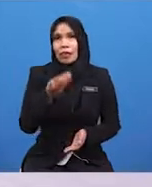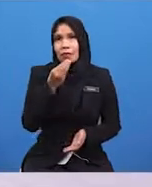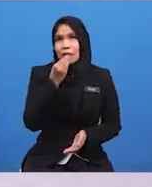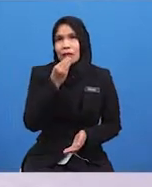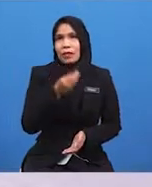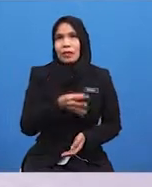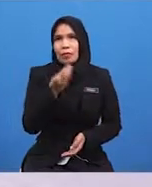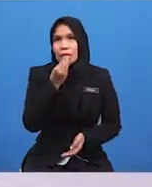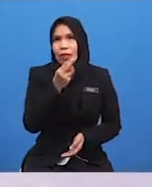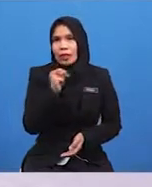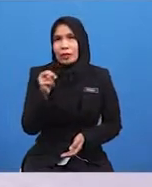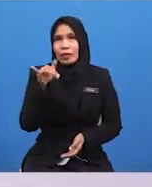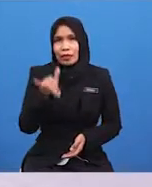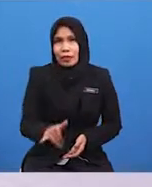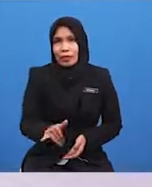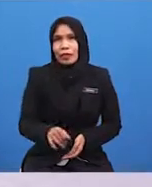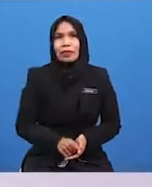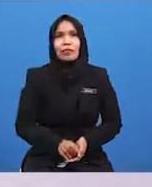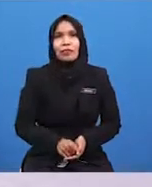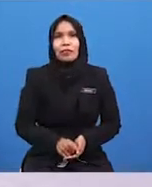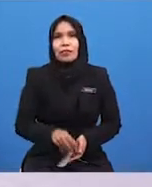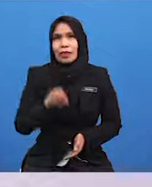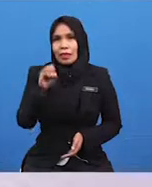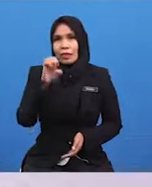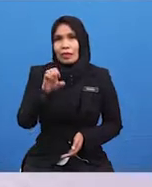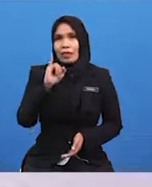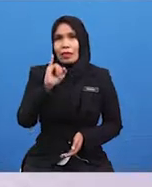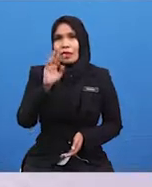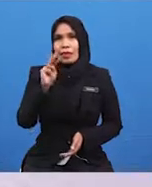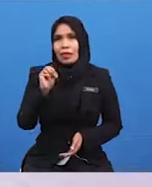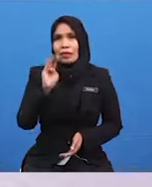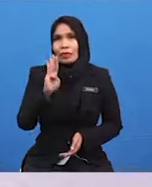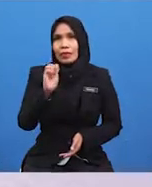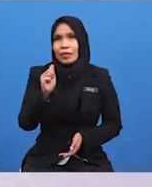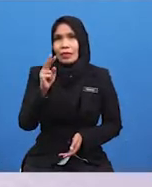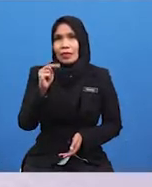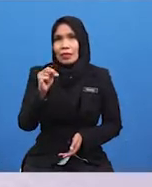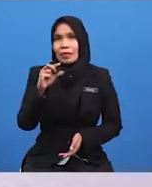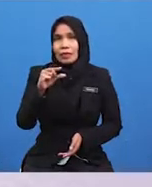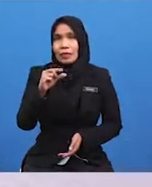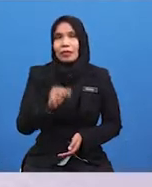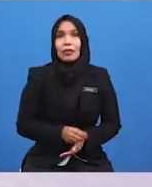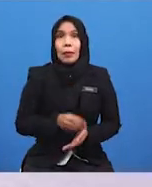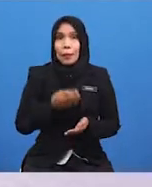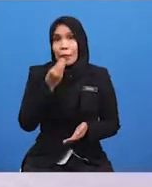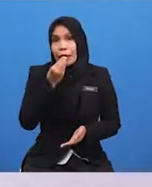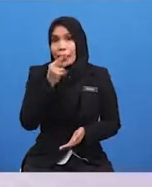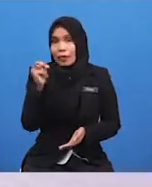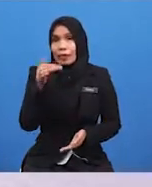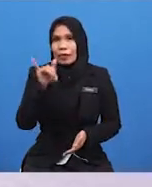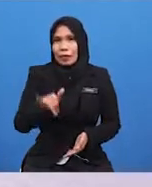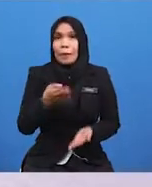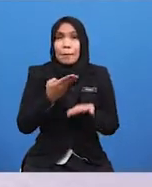berhasiat dan seimbang demi menjaga kesehatan kita murid